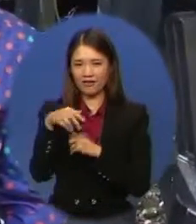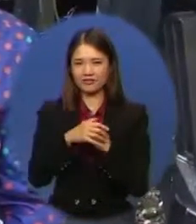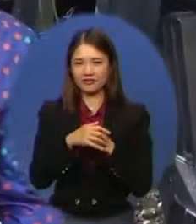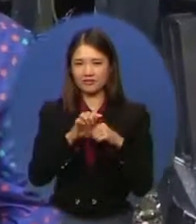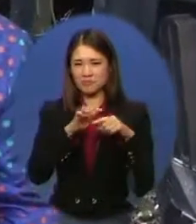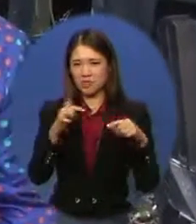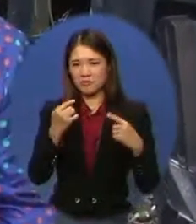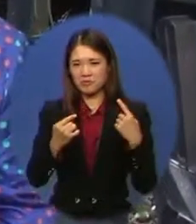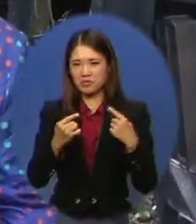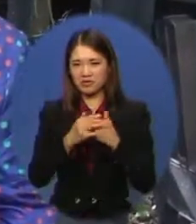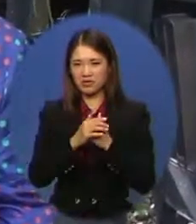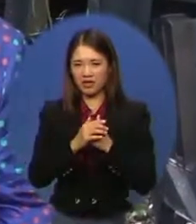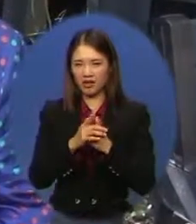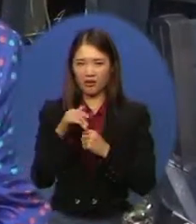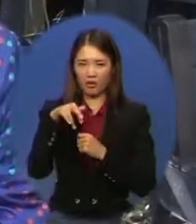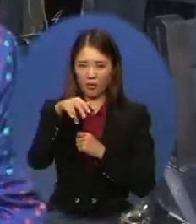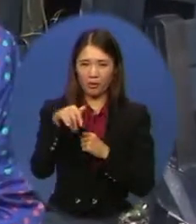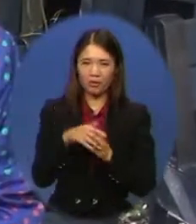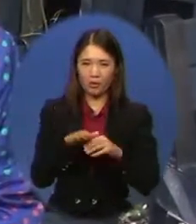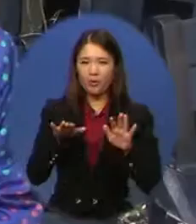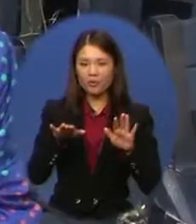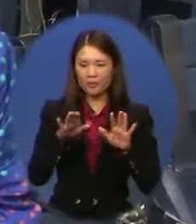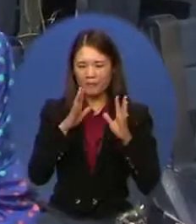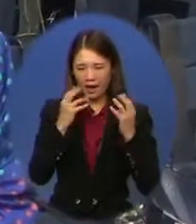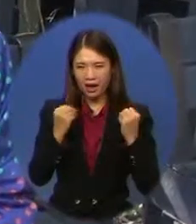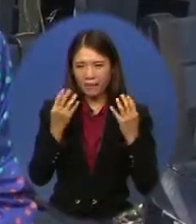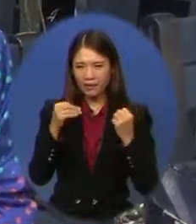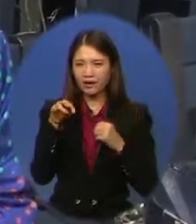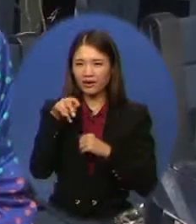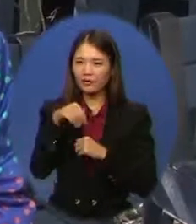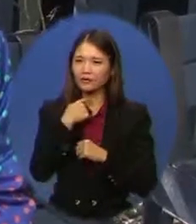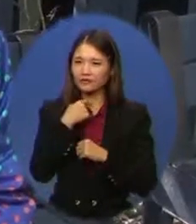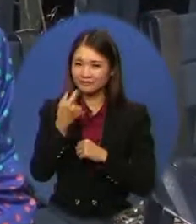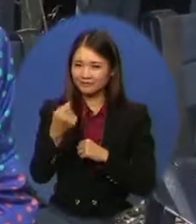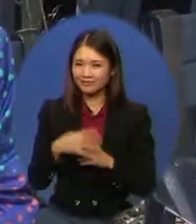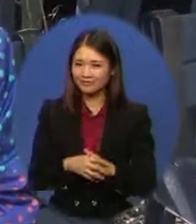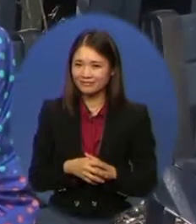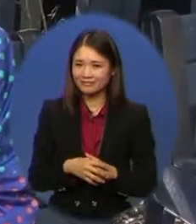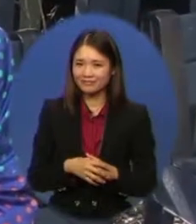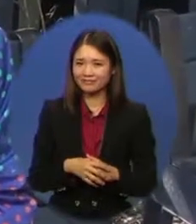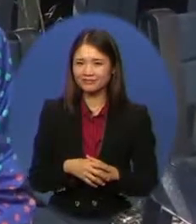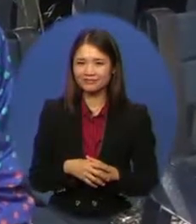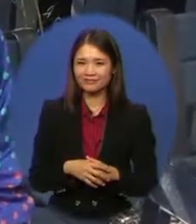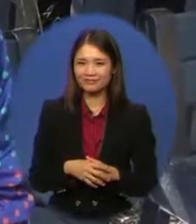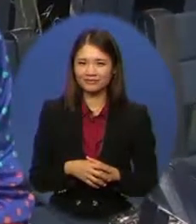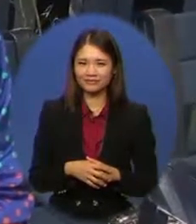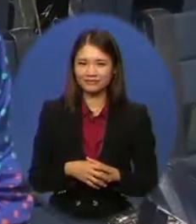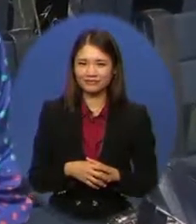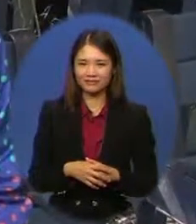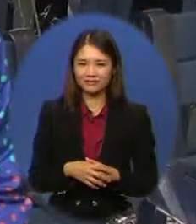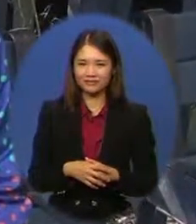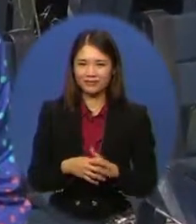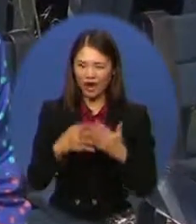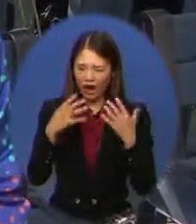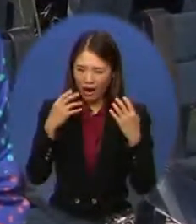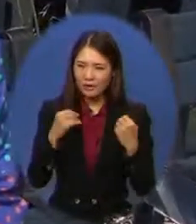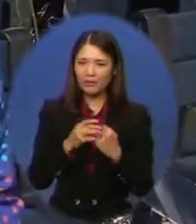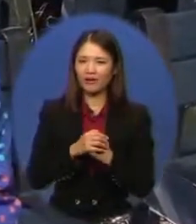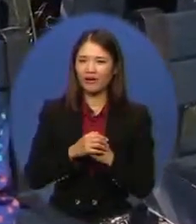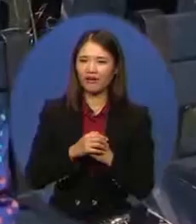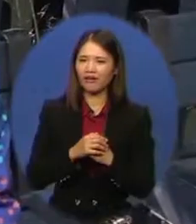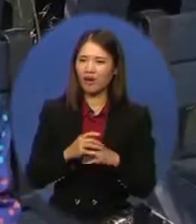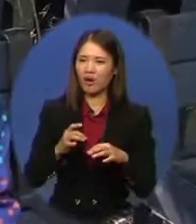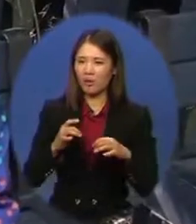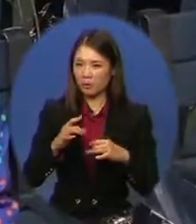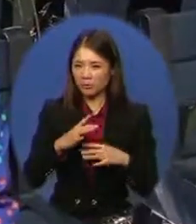평상시는 여기서 죽어가서 못 갔는데 오늘은 진짜 많이 했어요. 그치. 많이 했어. 오늘 많이 걸었지, 진짜 오늘.